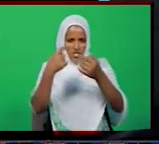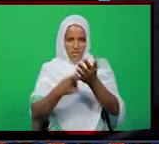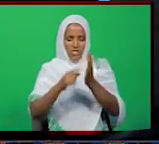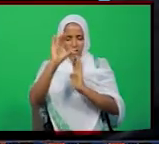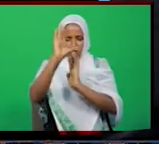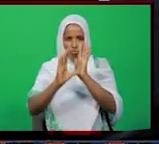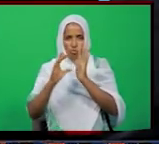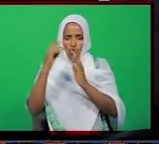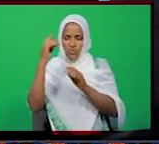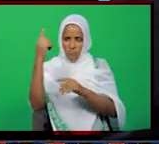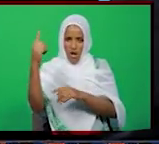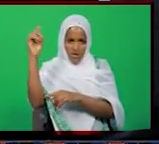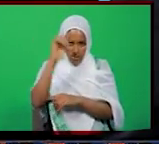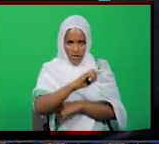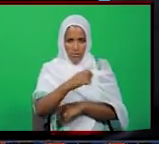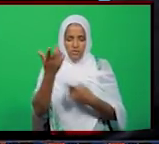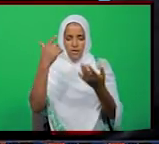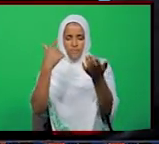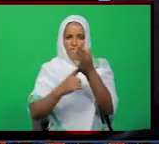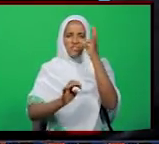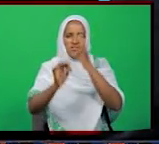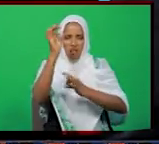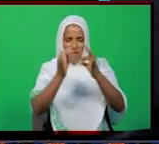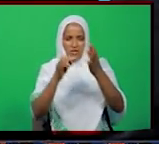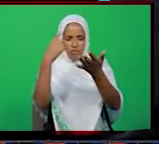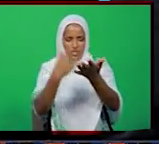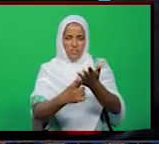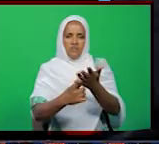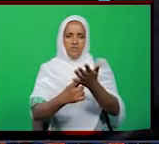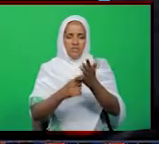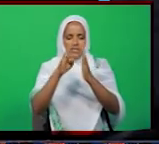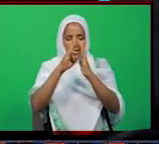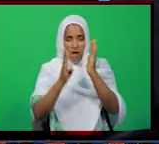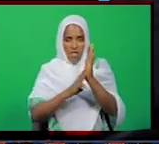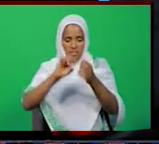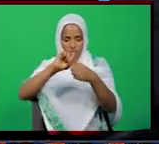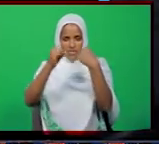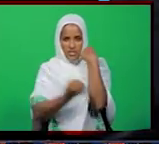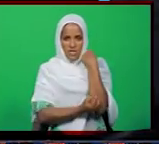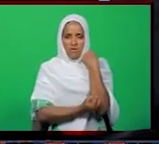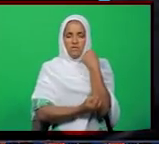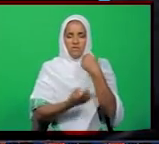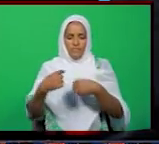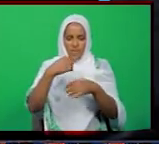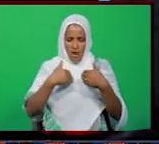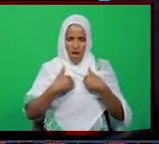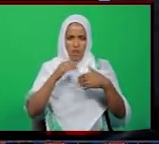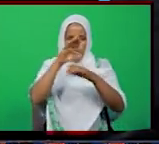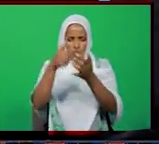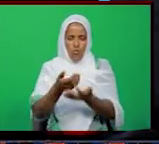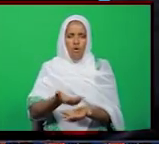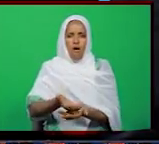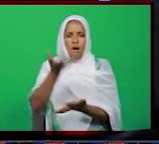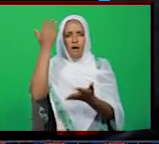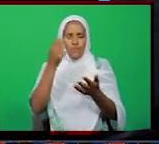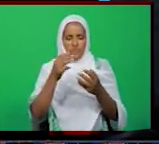ግን ወስልደታን በዚህ ትፍት በዚህ ስርዓት መሰረት ይያለ ሁሉ ሀብት